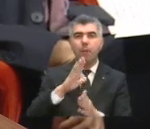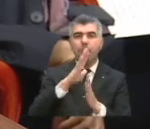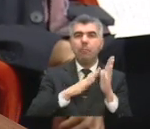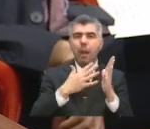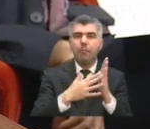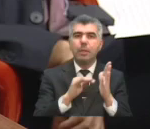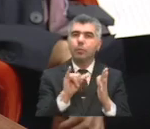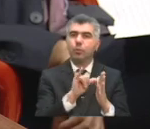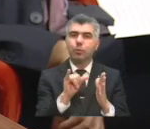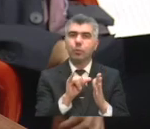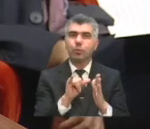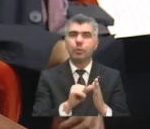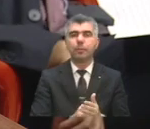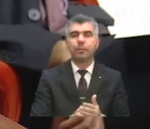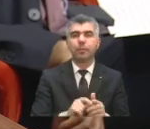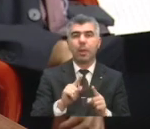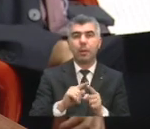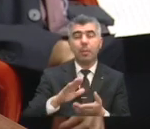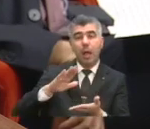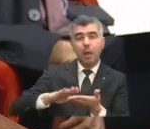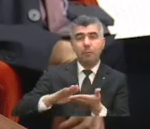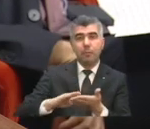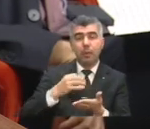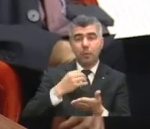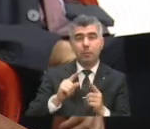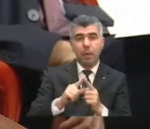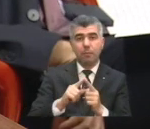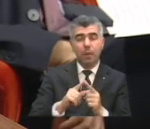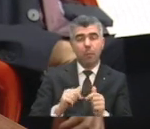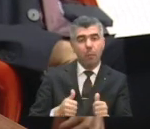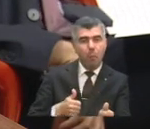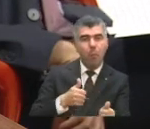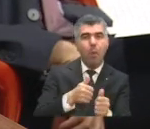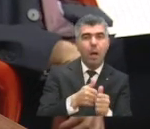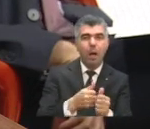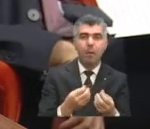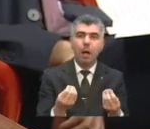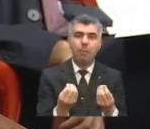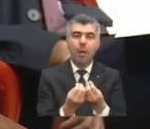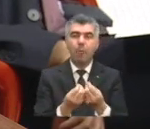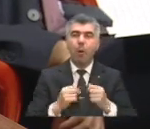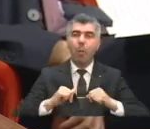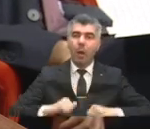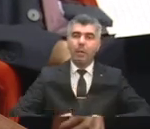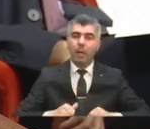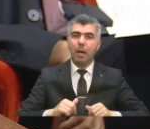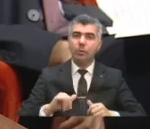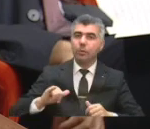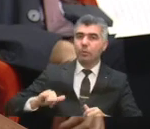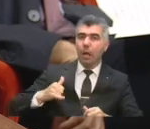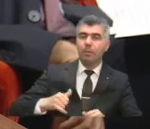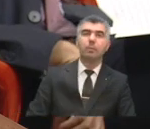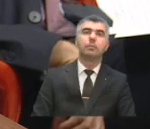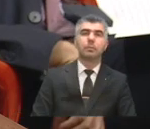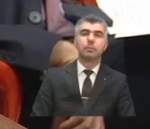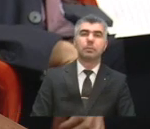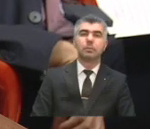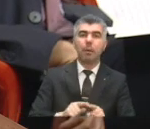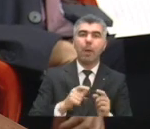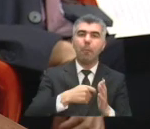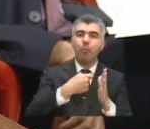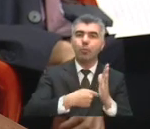بان الشاب كيوصل سن الرشد خصو يكون تكون عنده واحد المواكبه من طرف القطاع اللي يعني به اللي هو قطاع الشباب. لهذا اقترحنا هذا